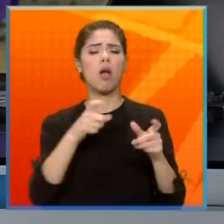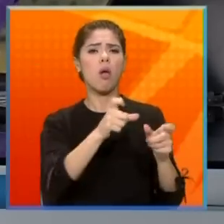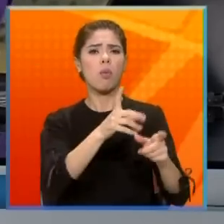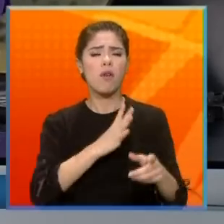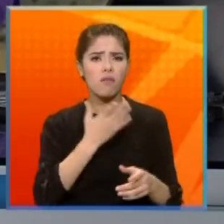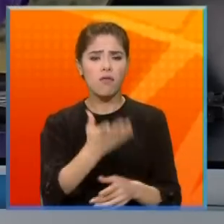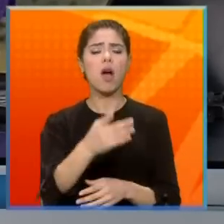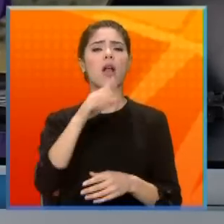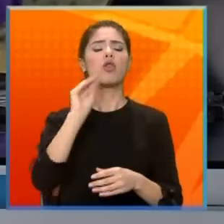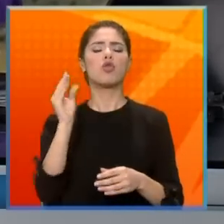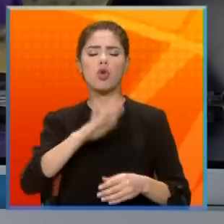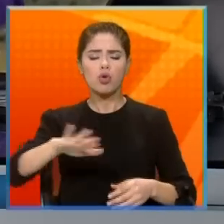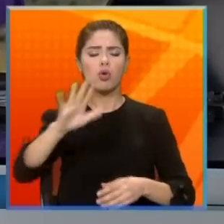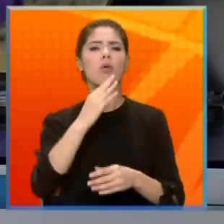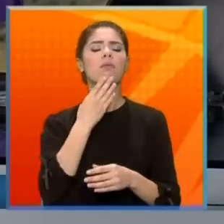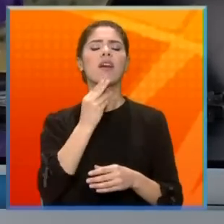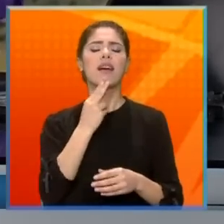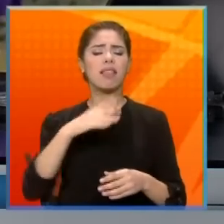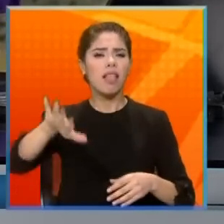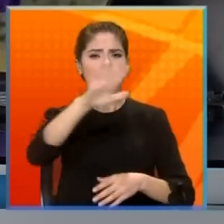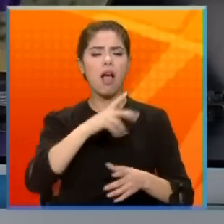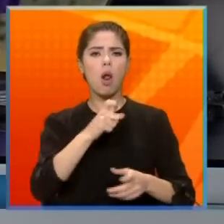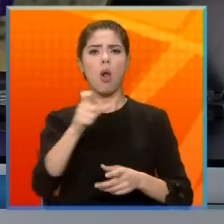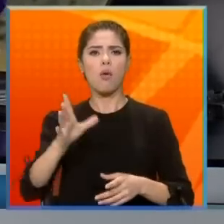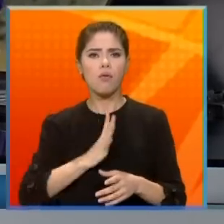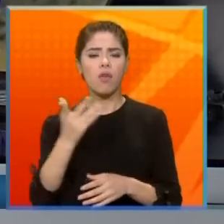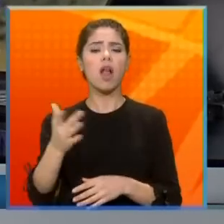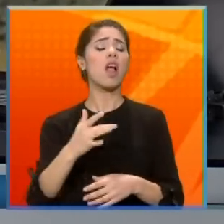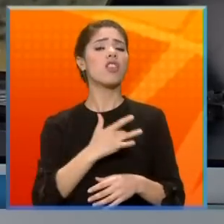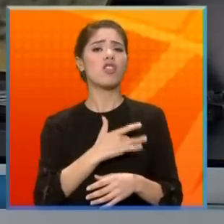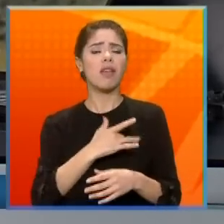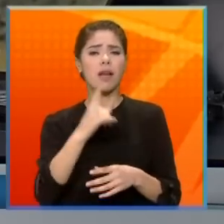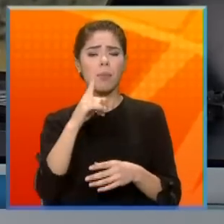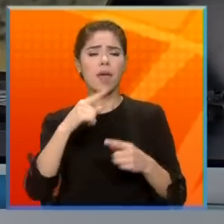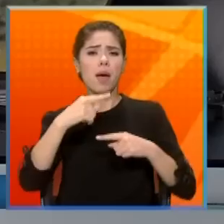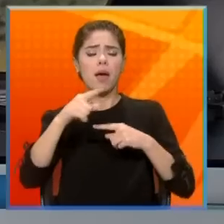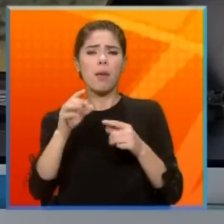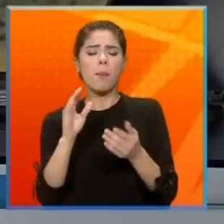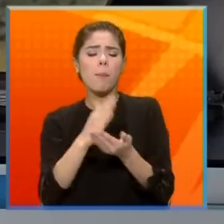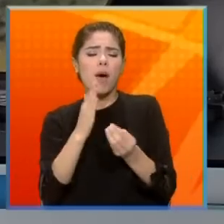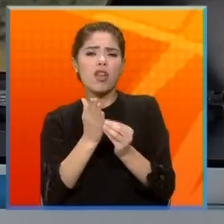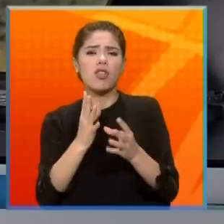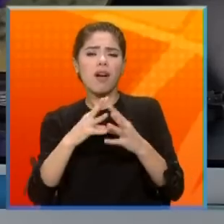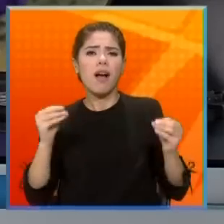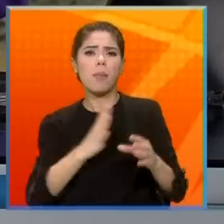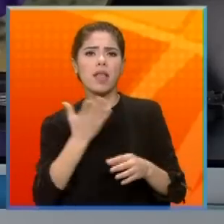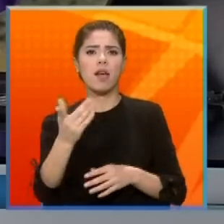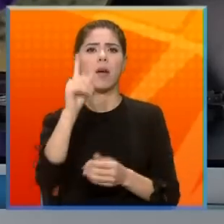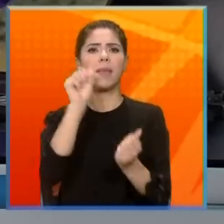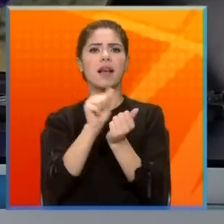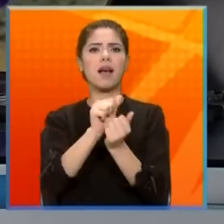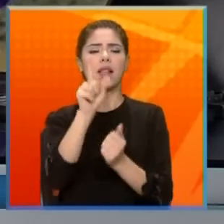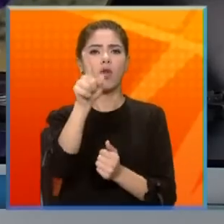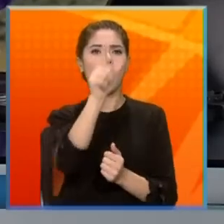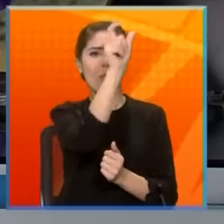masumlar katlediliyor. Yakınlarını yani canlarından bir parçayı kaybedenler de var, hem de binlerce. Bir gazeteci